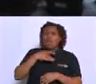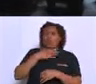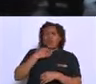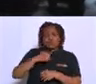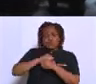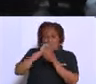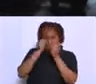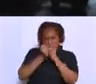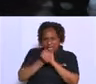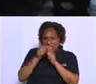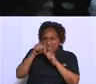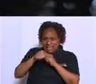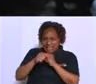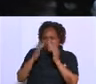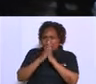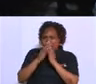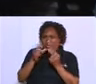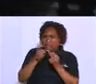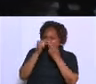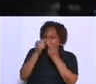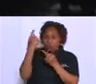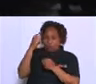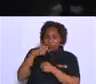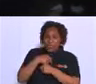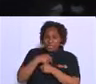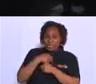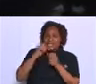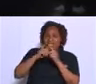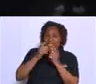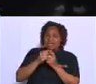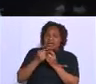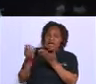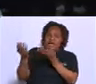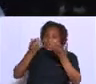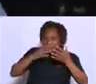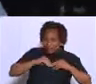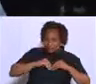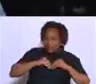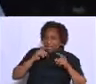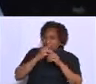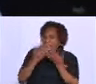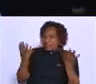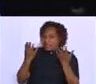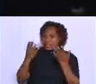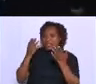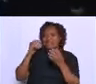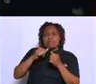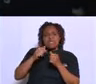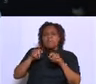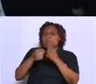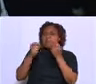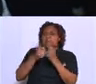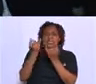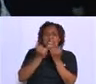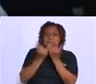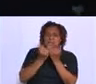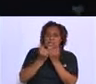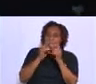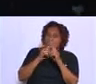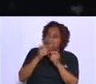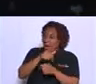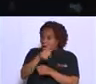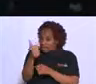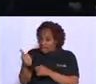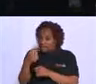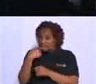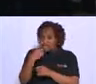haya maalum ili niweze kupokea utakaso. Nilivunja mahala fulani. Sogea. Lakini kuna wale ambao unasema